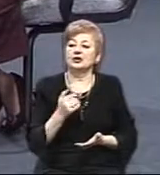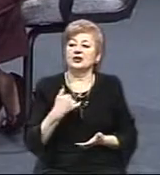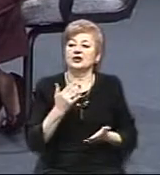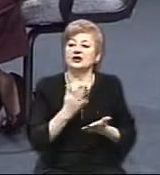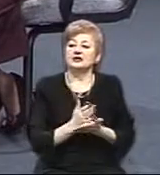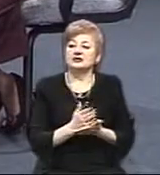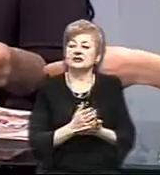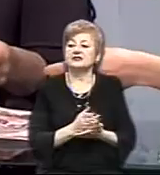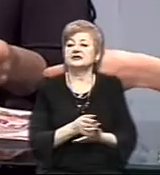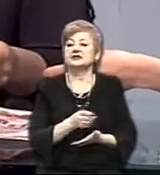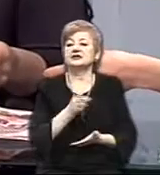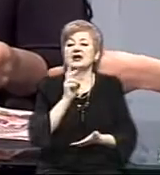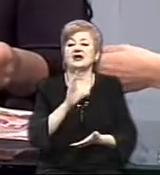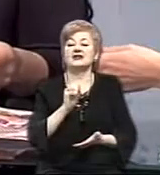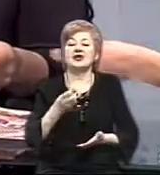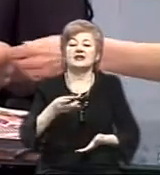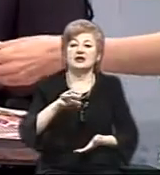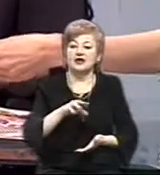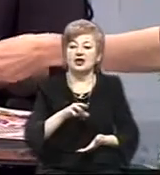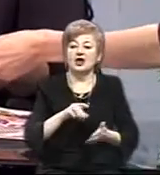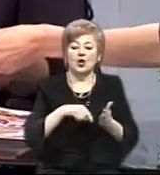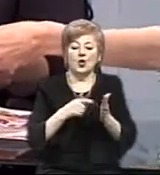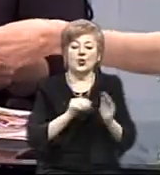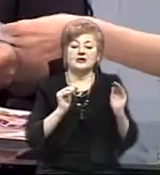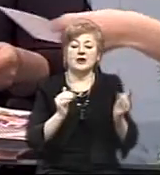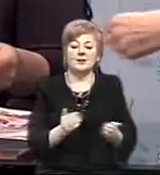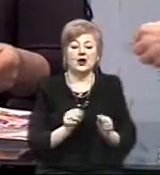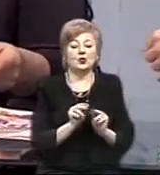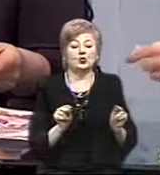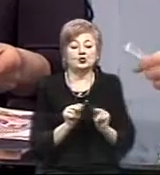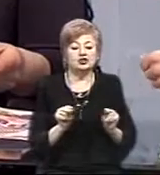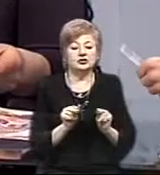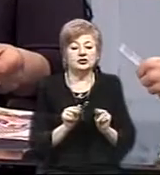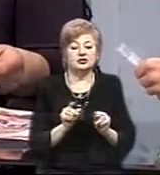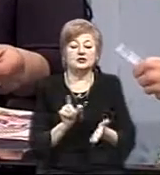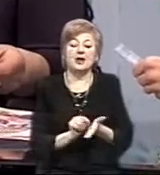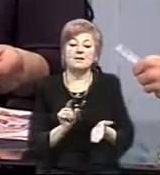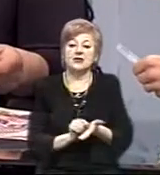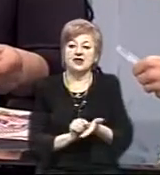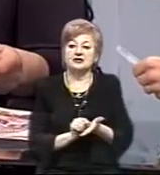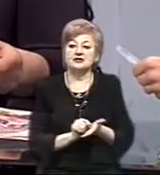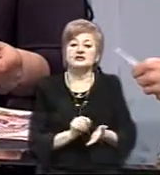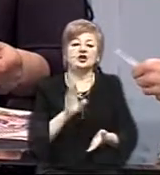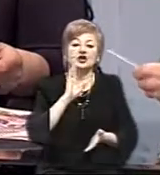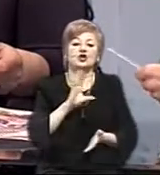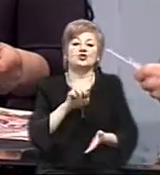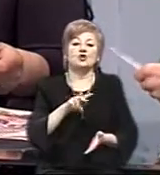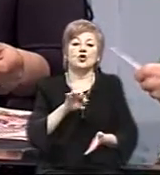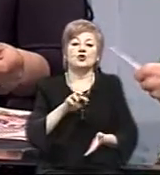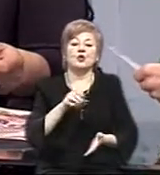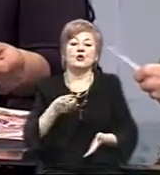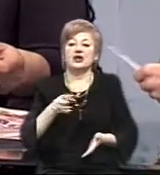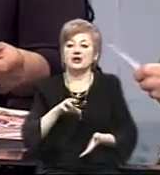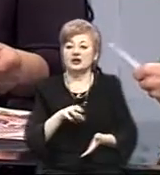є Ксенія Анатоліївна з містечка, невеликого містечка, вчителька, яка вийшла на пенсію. У нас є Соломія,